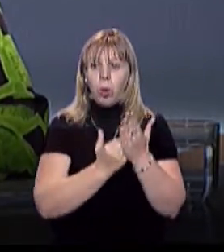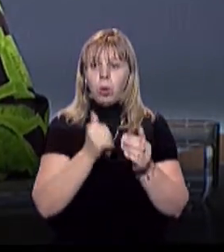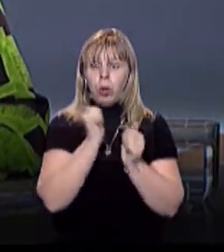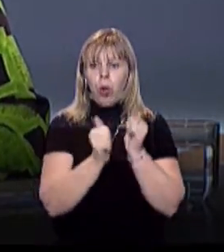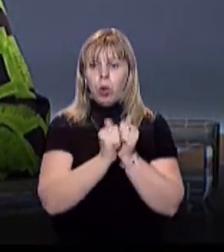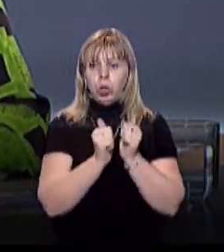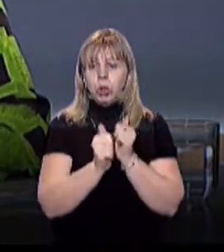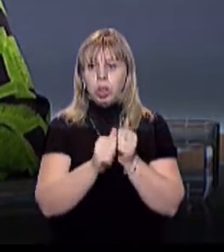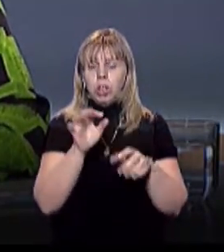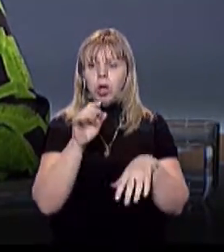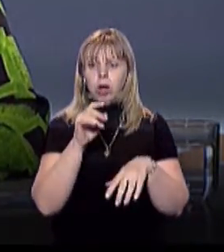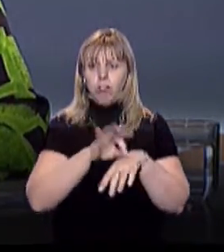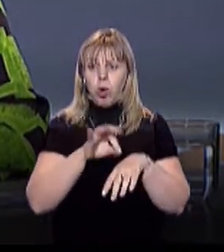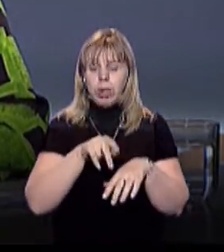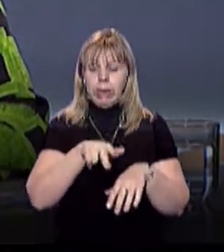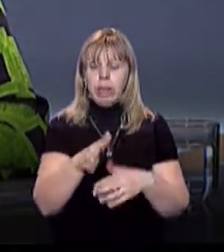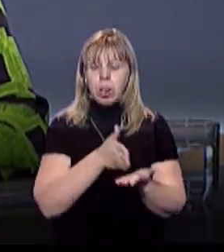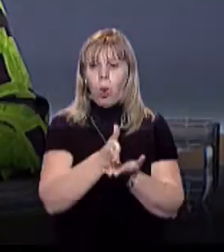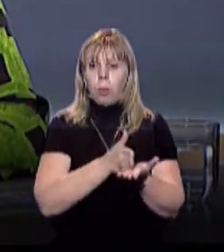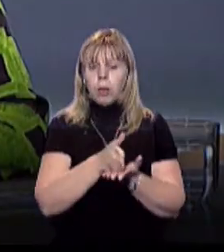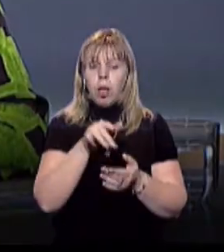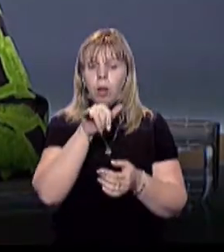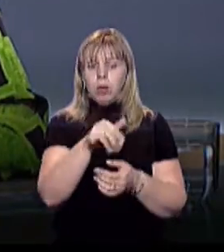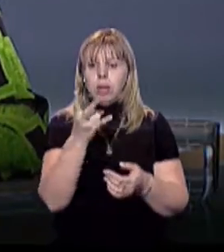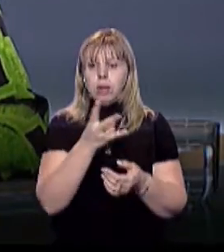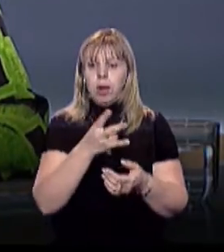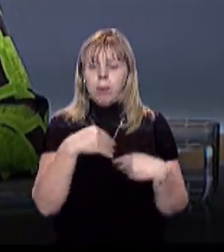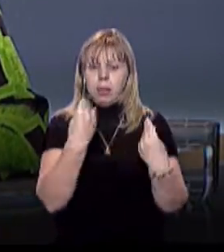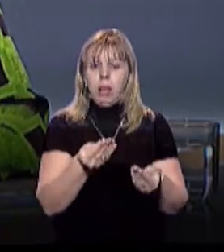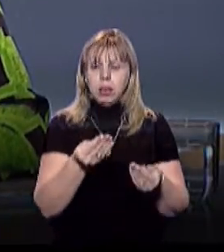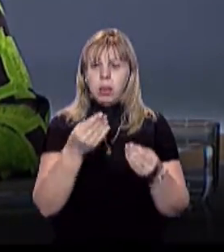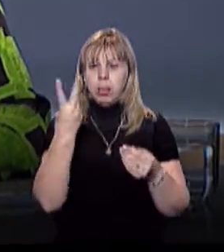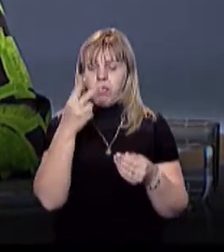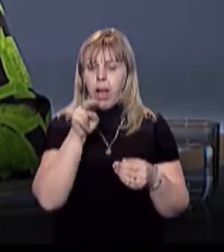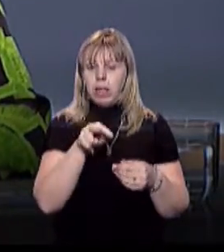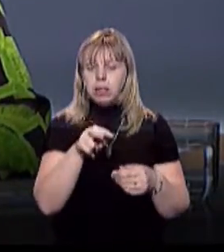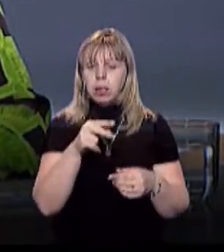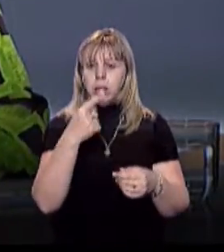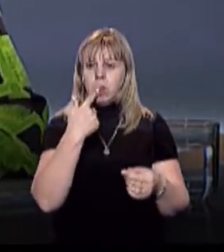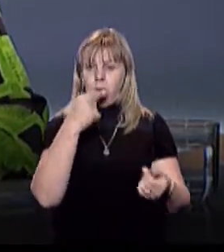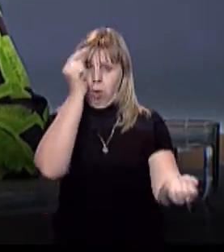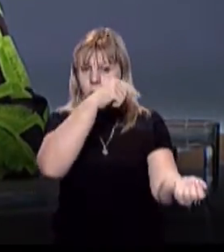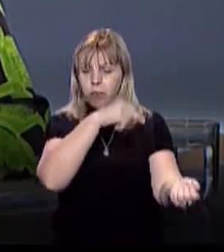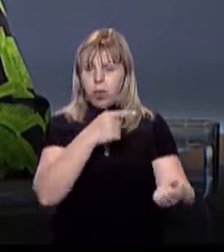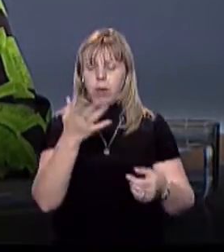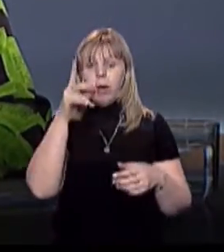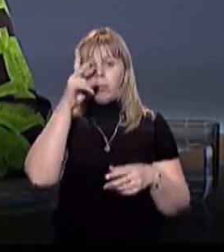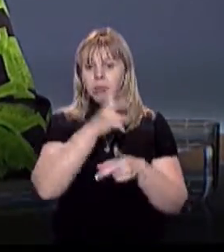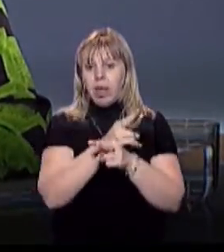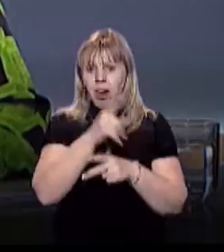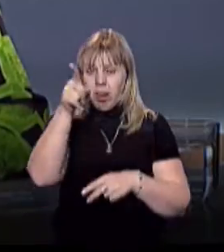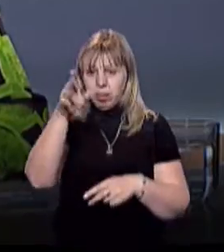кожен хворий, що йде на операцію, для нього потрібно його забезпечити 2 літрами крові. Онкологічний диспансер дуже багато